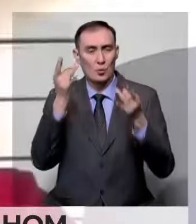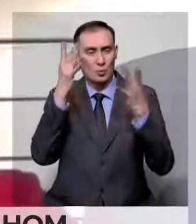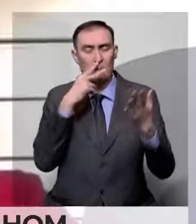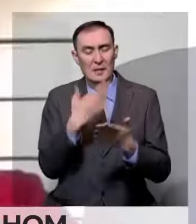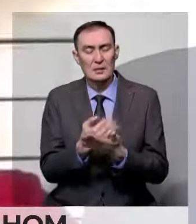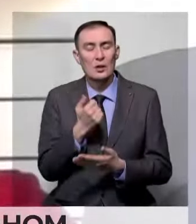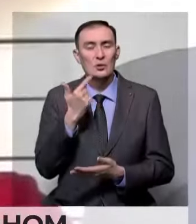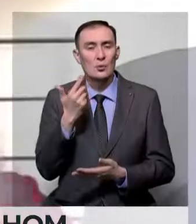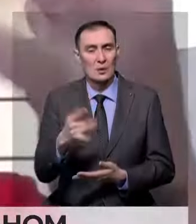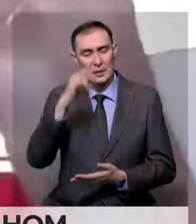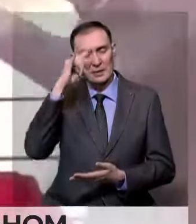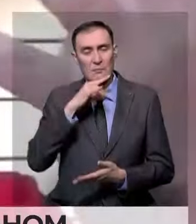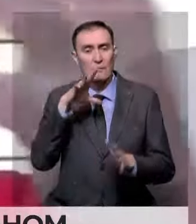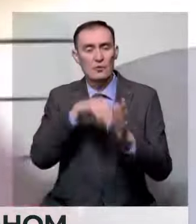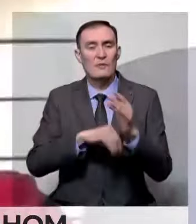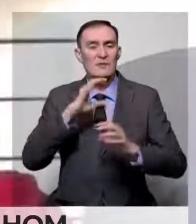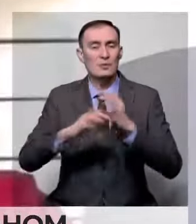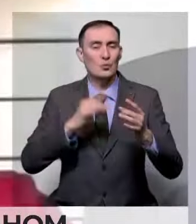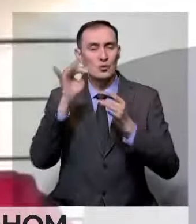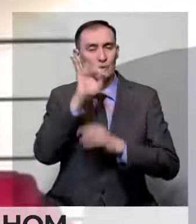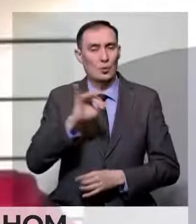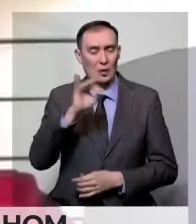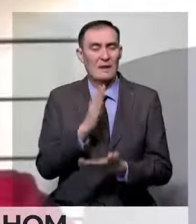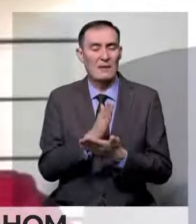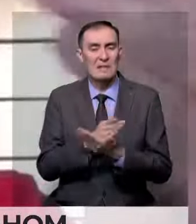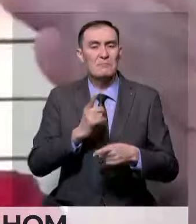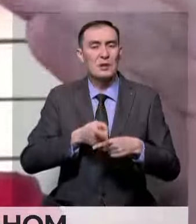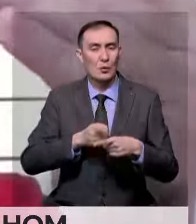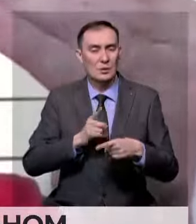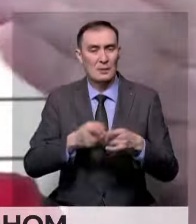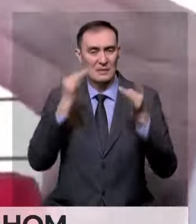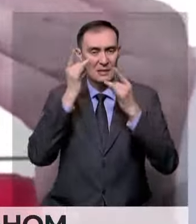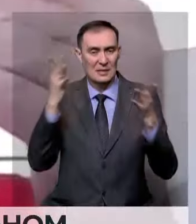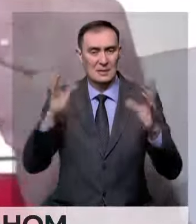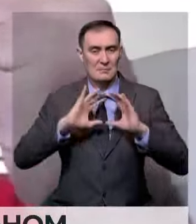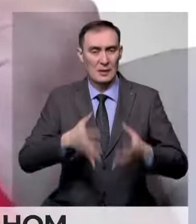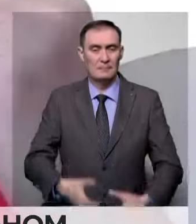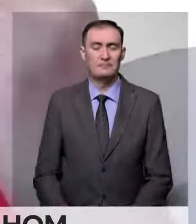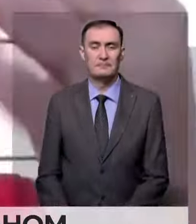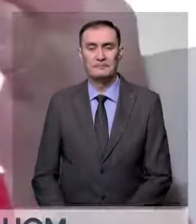показать, насколько Казахстан был вовлечен во всемирную историю, являясь перекрестком цивилизации.